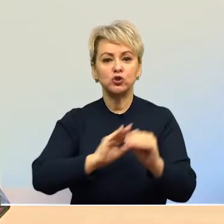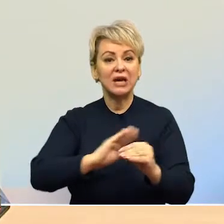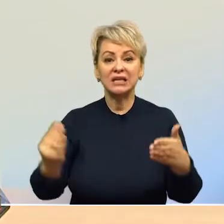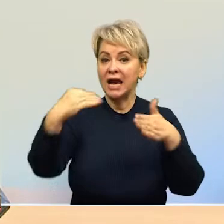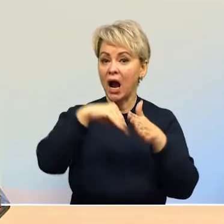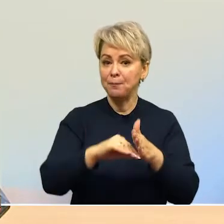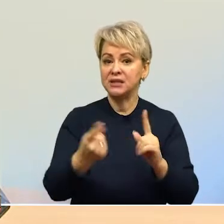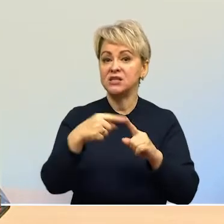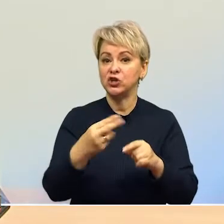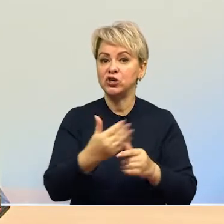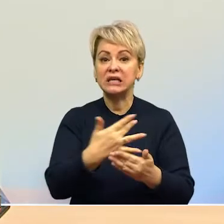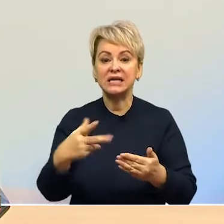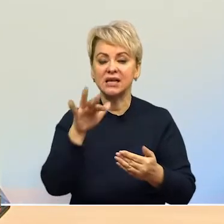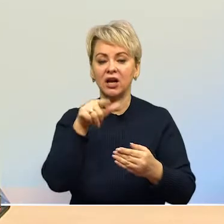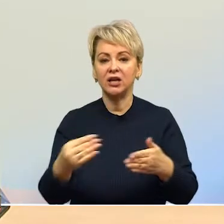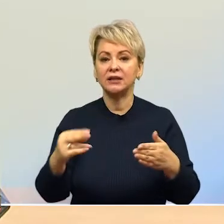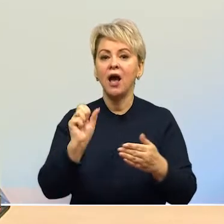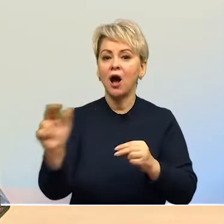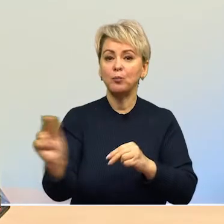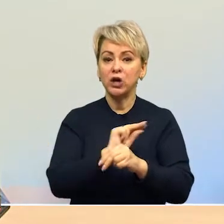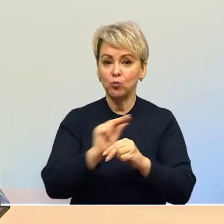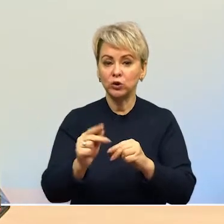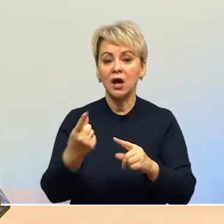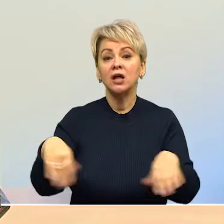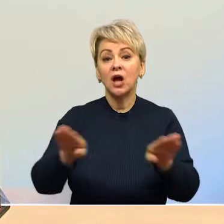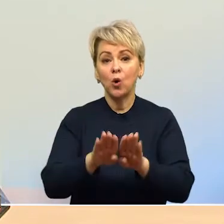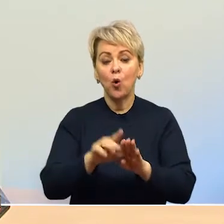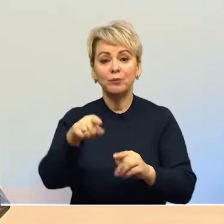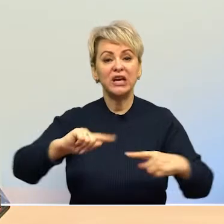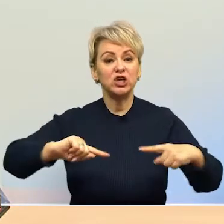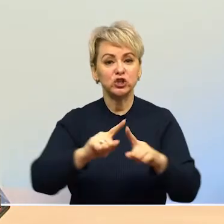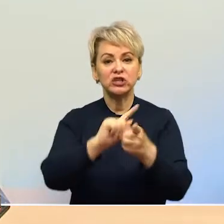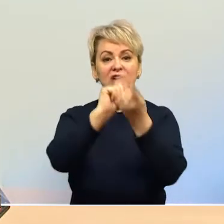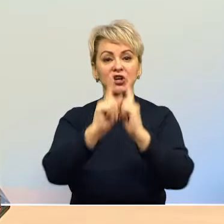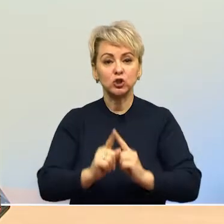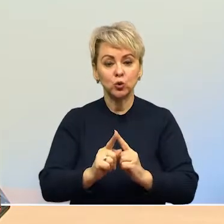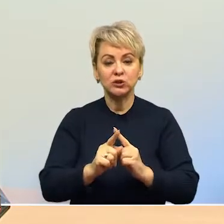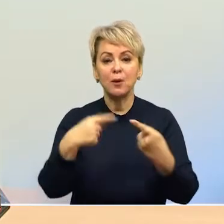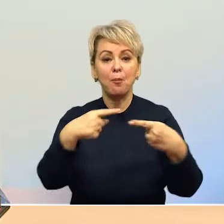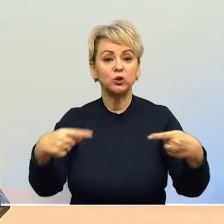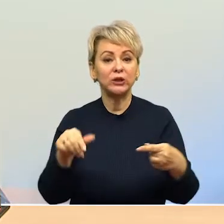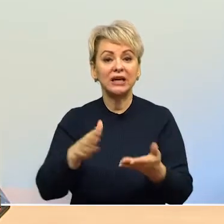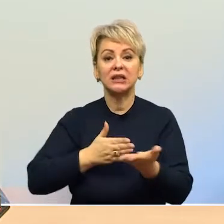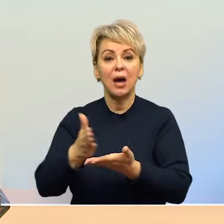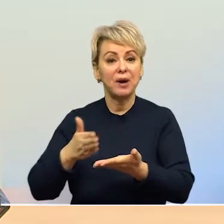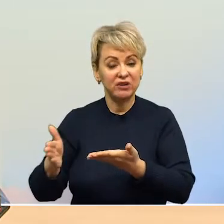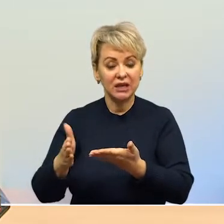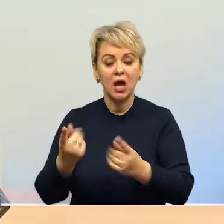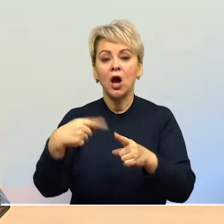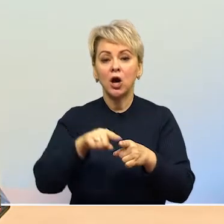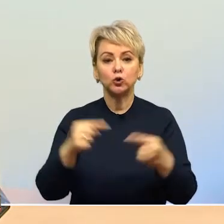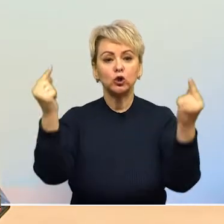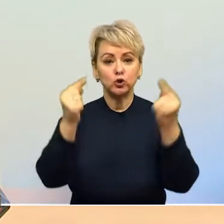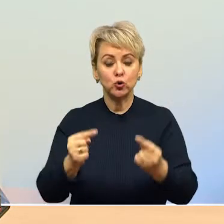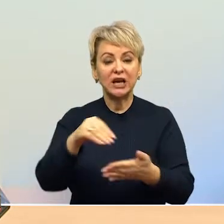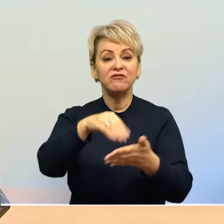копить эти суммы несколько лет на капитальный ремонт какой-либо либо инженерной инфраструктуры, либо других каких-то направлений, которые